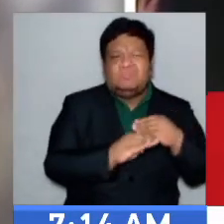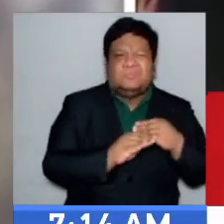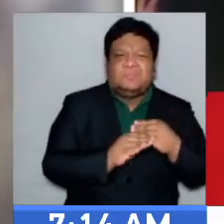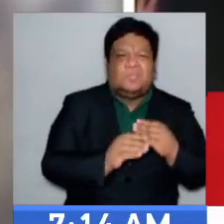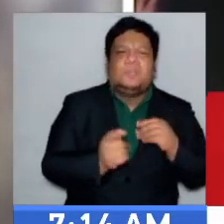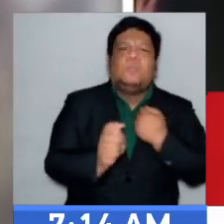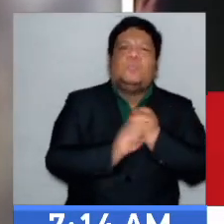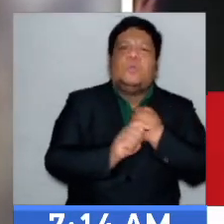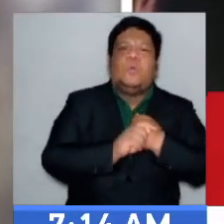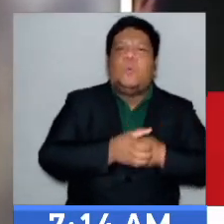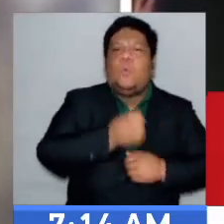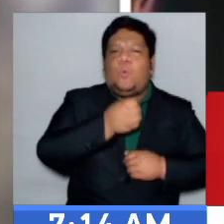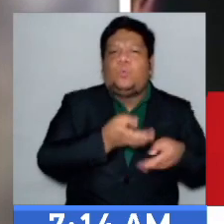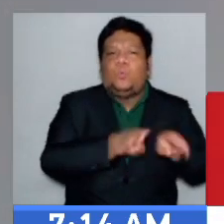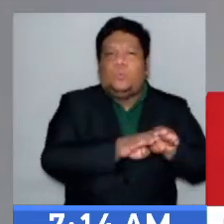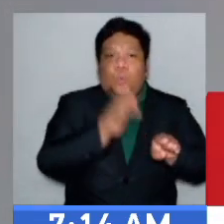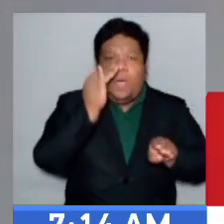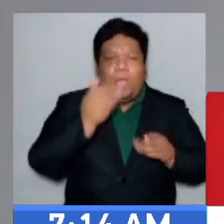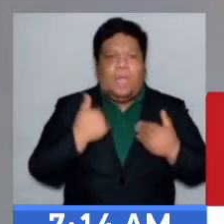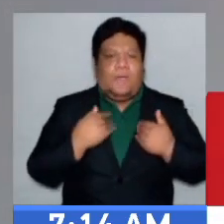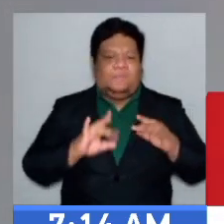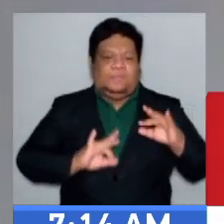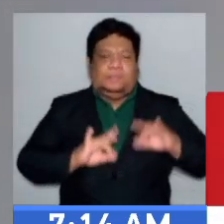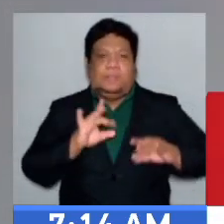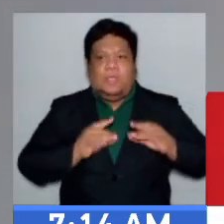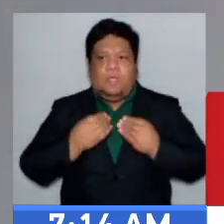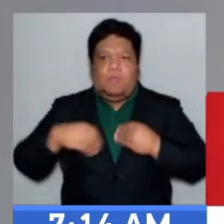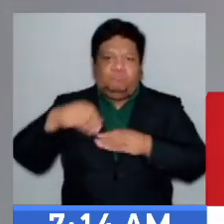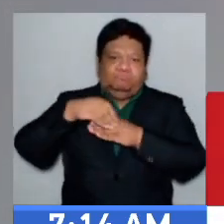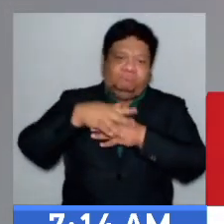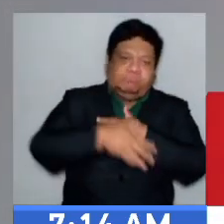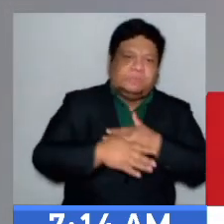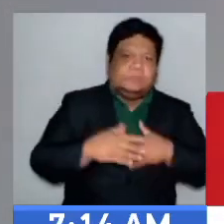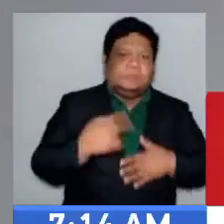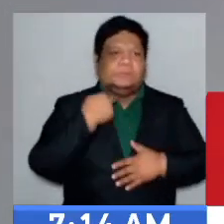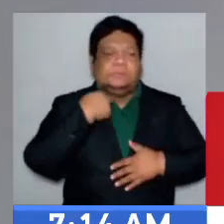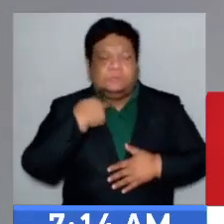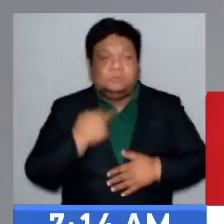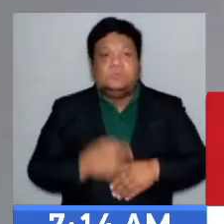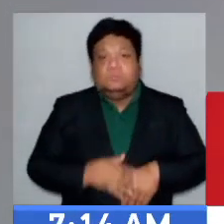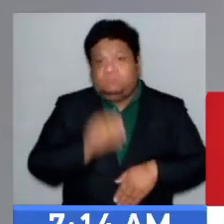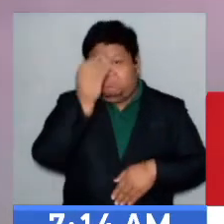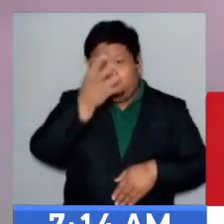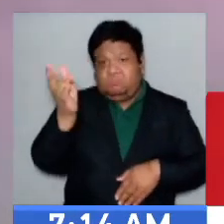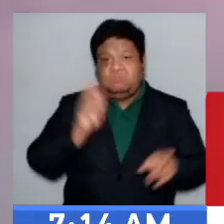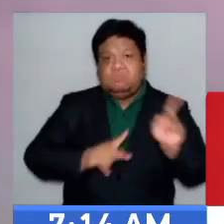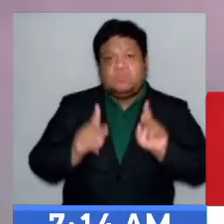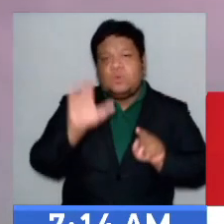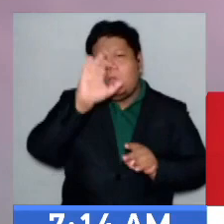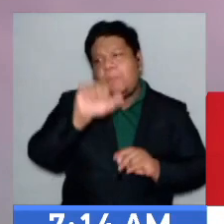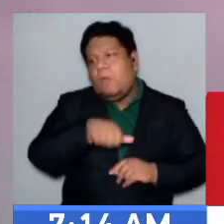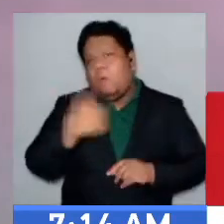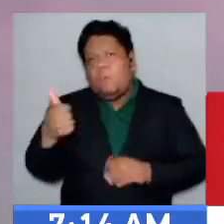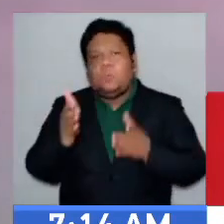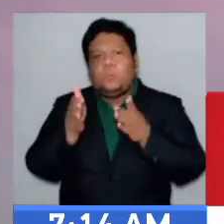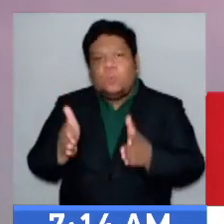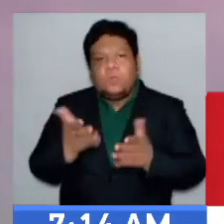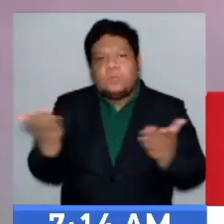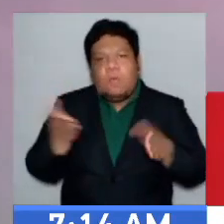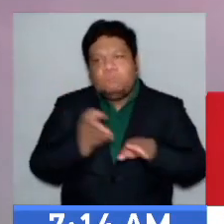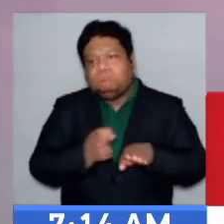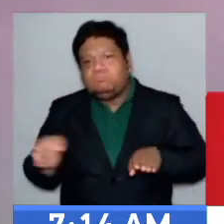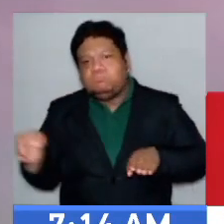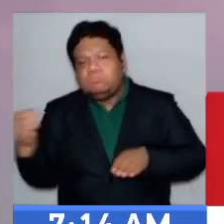na humambalang dulot ng pag-uulan. Inabisuhan na ang mga motorista na gumamit ng alternatibong ruta habang isinasagawa ang